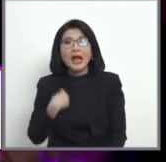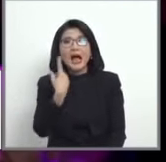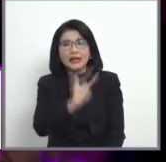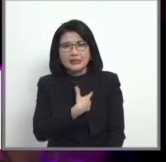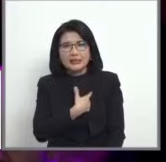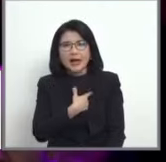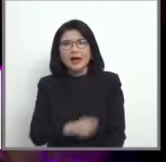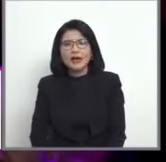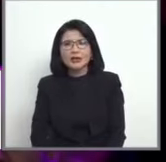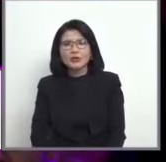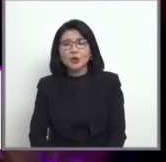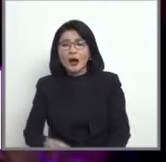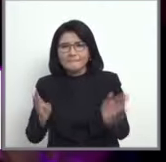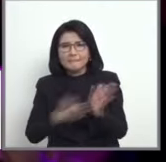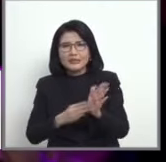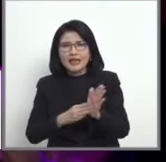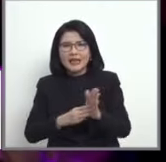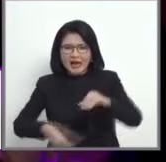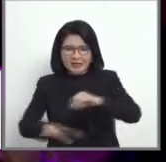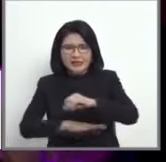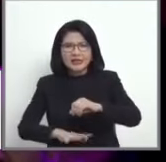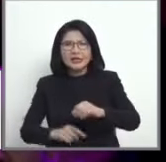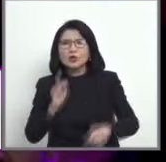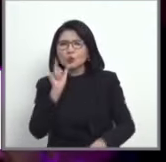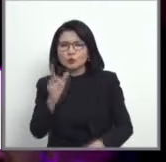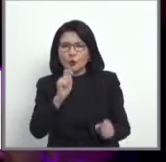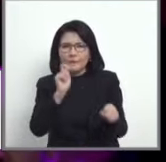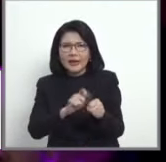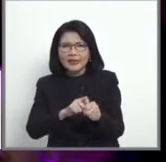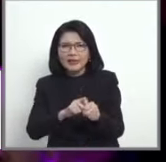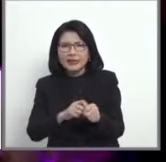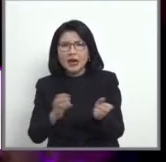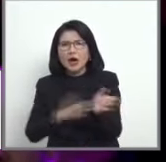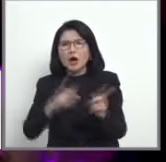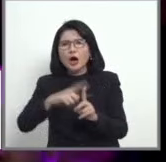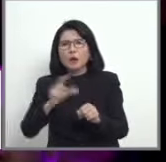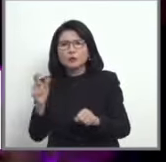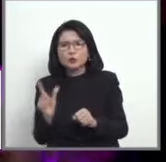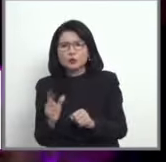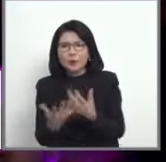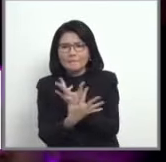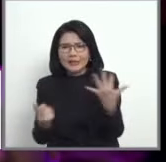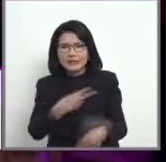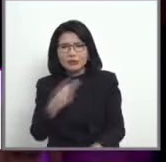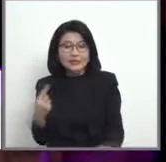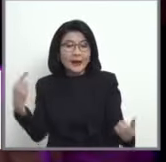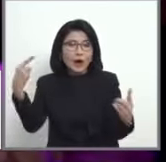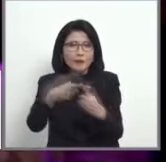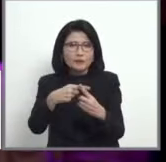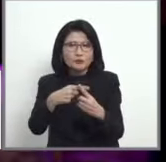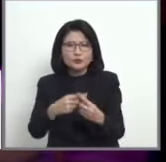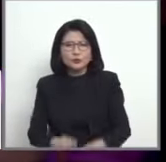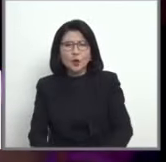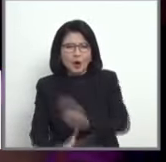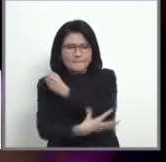masalah-masalah fundamental dalam memperbaiki kualitas hidup rakyat Indonesia menuju kepada menghilangkan